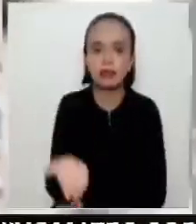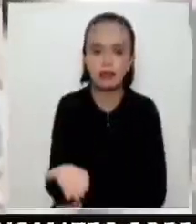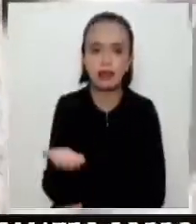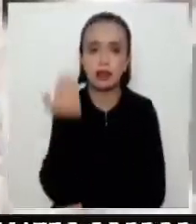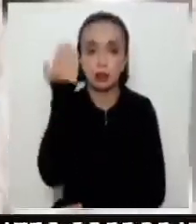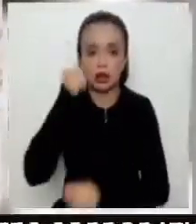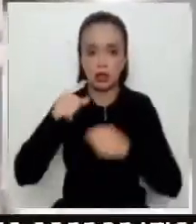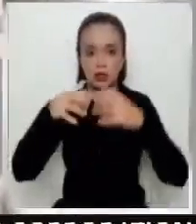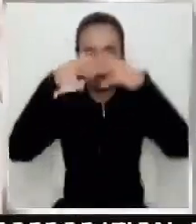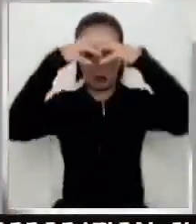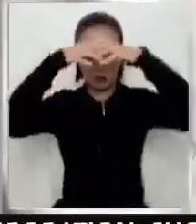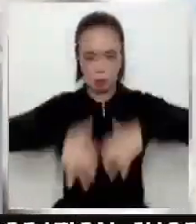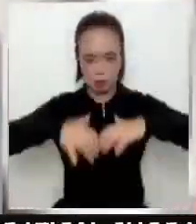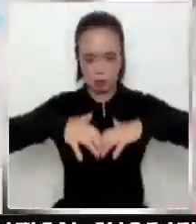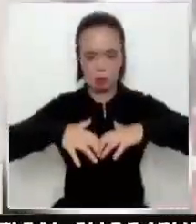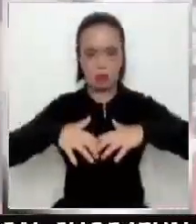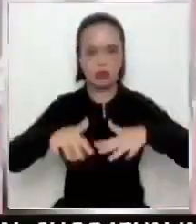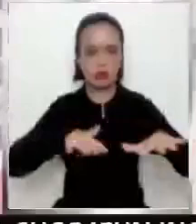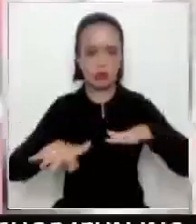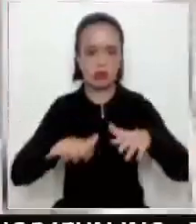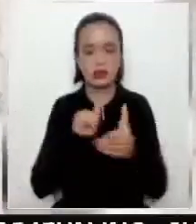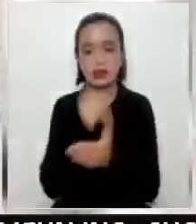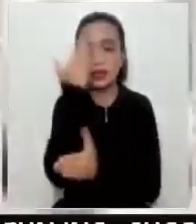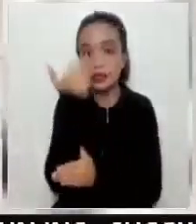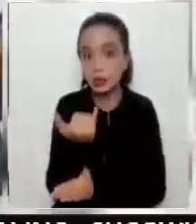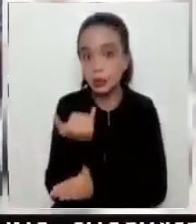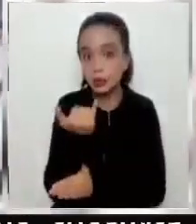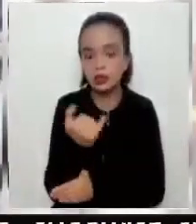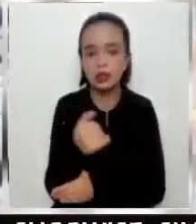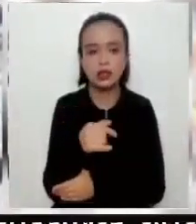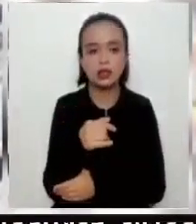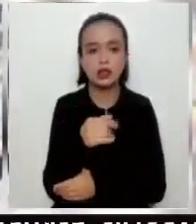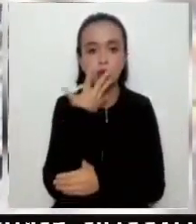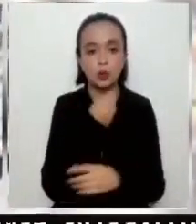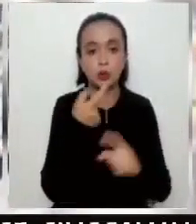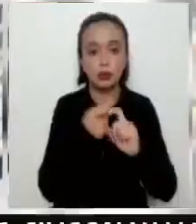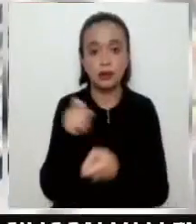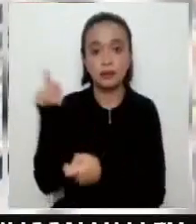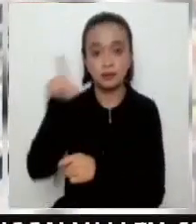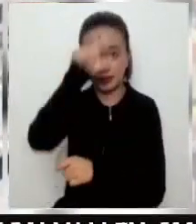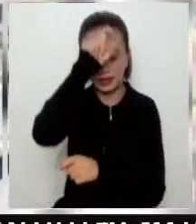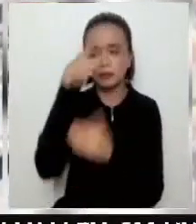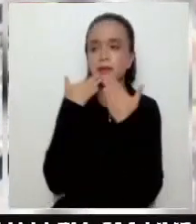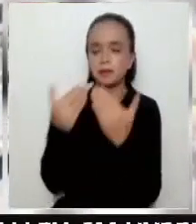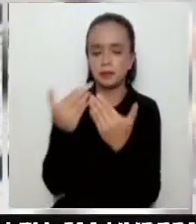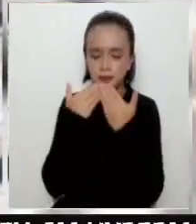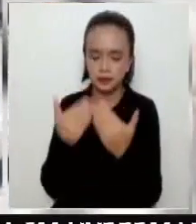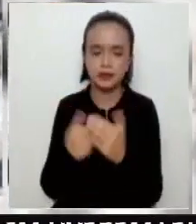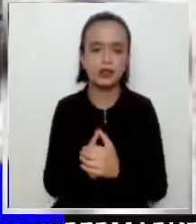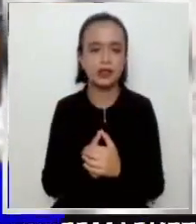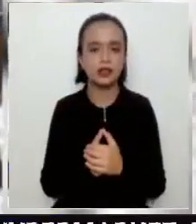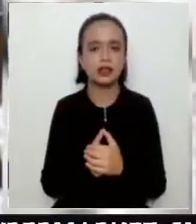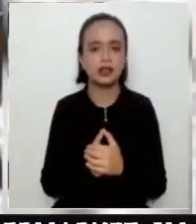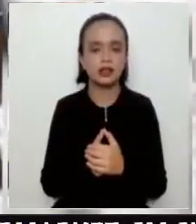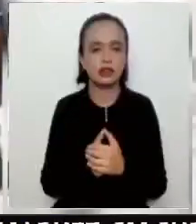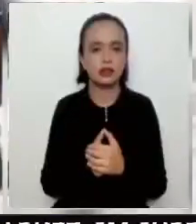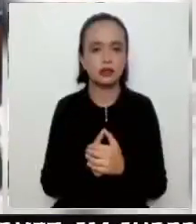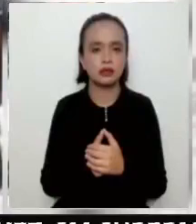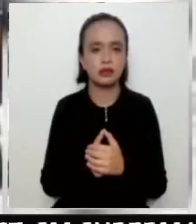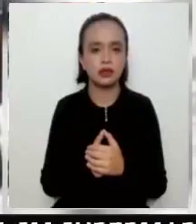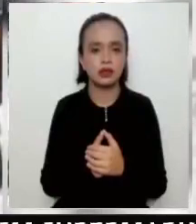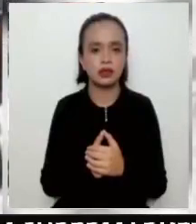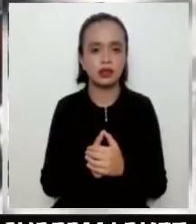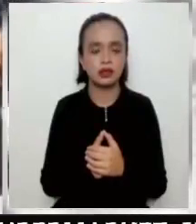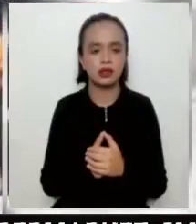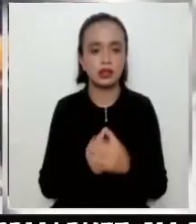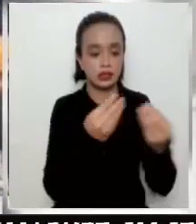guho. Kaya naman abot-abot daw ang pasasalamat ng mga taga-Diaman. We were given ng grand salute ng special